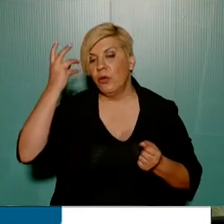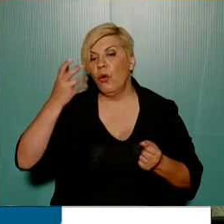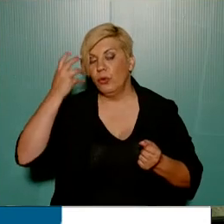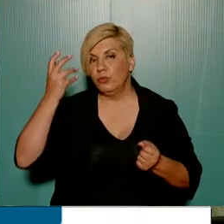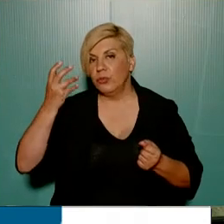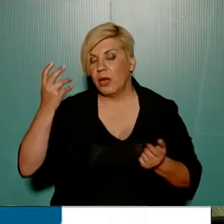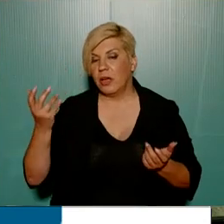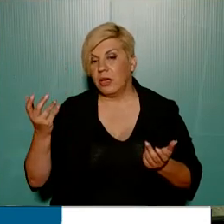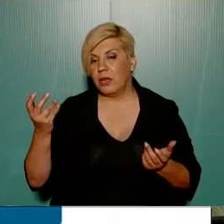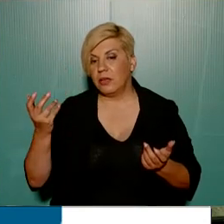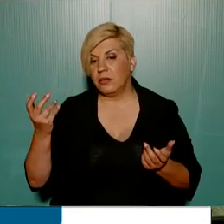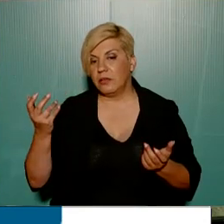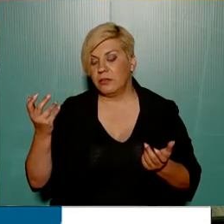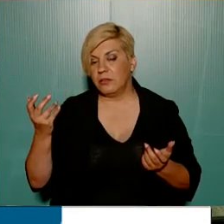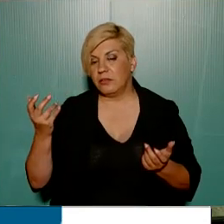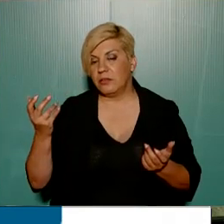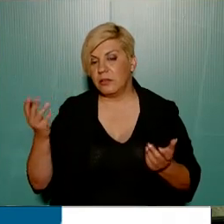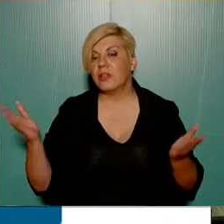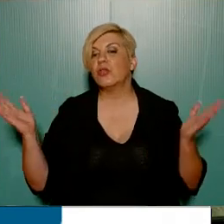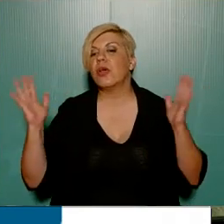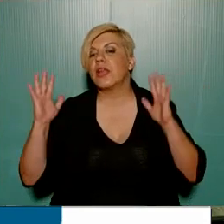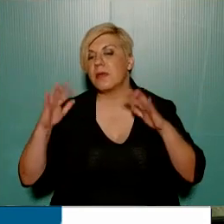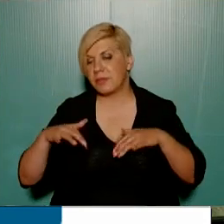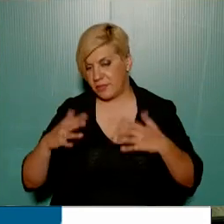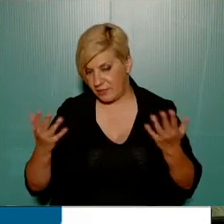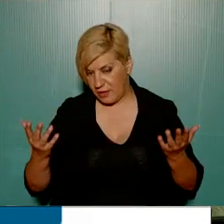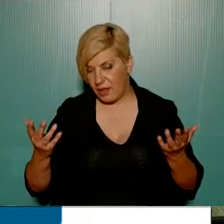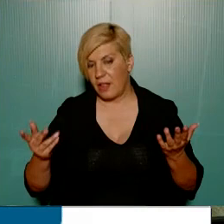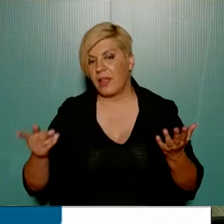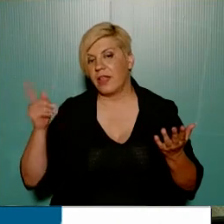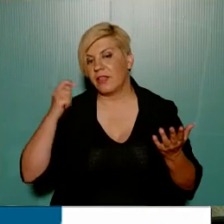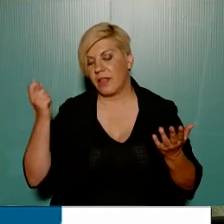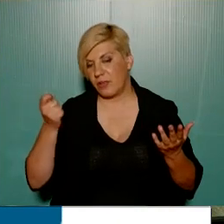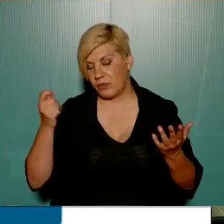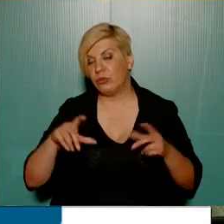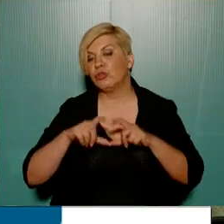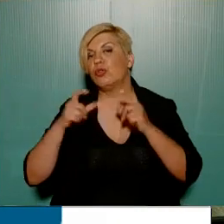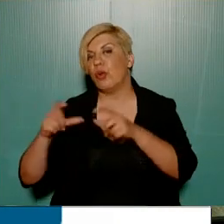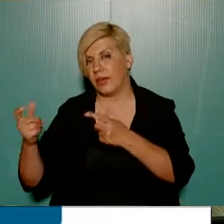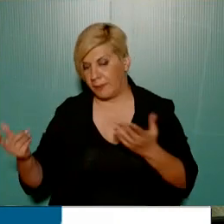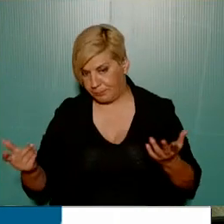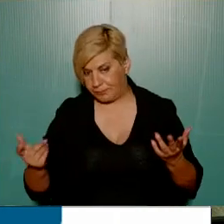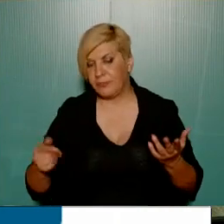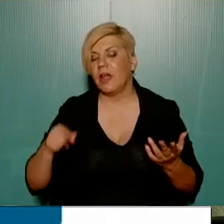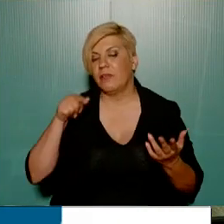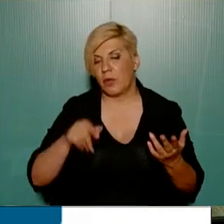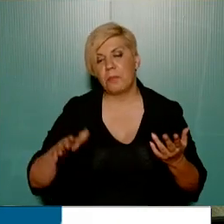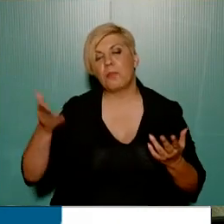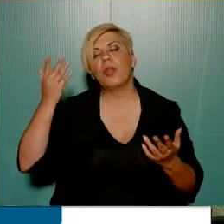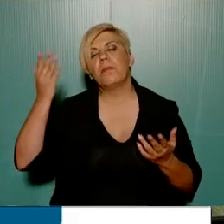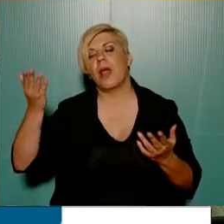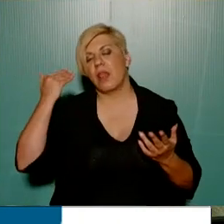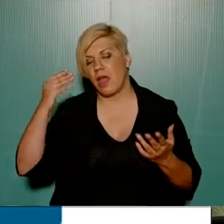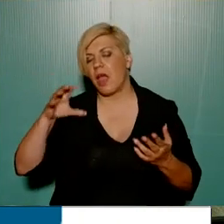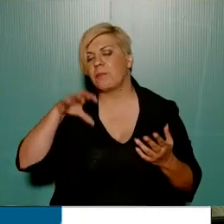ότι θα τον γκρεμίζανε και θα κάνανε σχολεία. Αυτό έγινε πολύ παλιά, ήταν